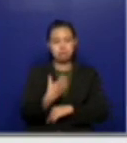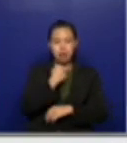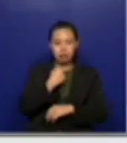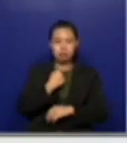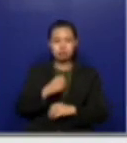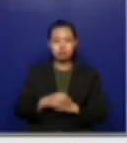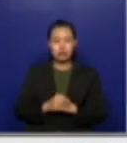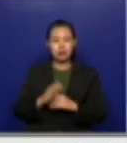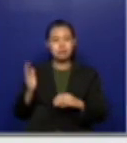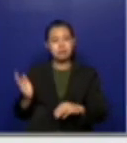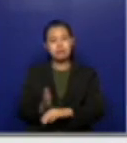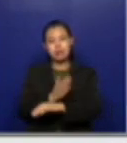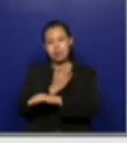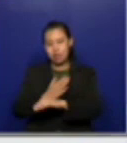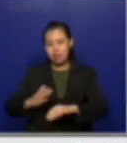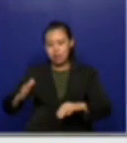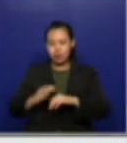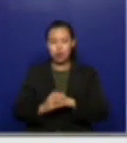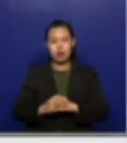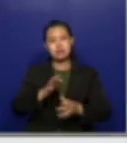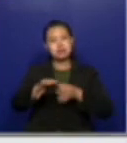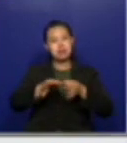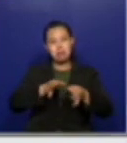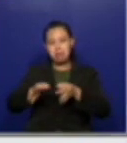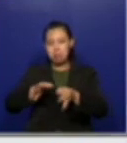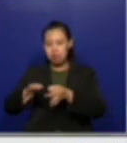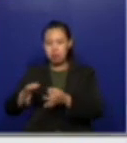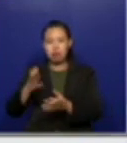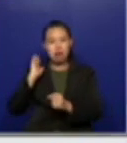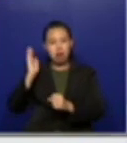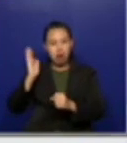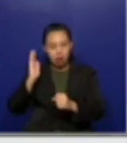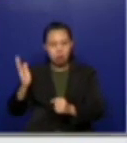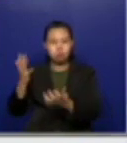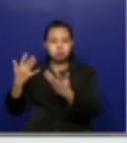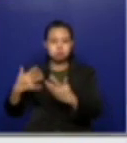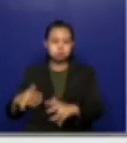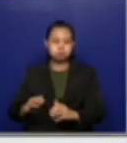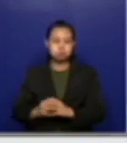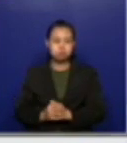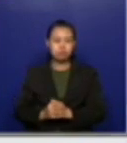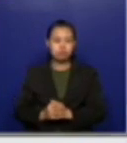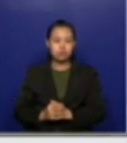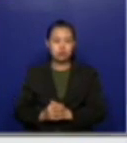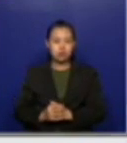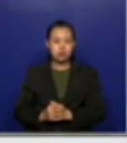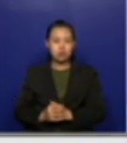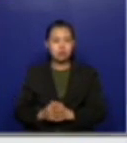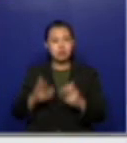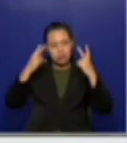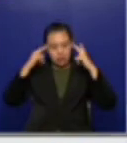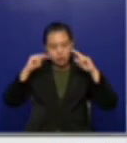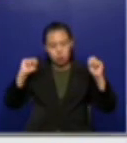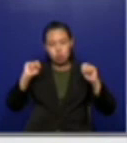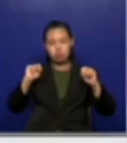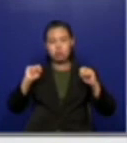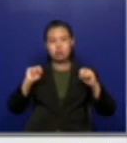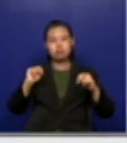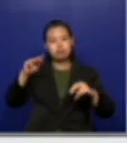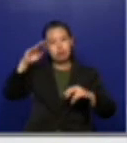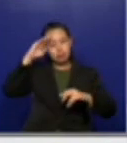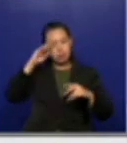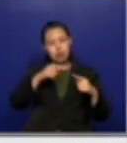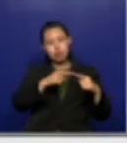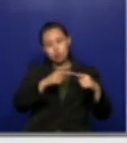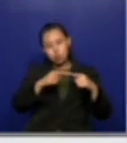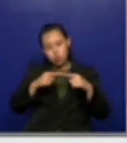เราก็ฟังกันมาเพื่อนสมาชิกก็อภิปรายกันไปหลากหลายมันจึงเกิดการสืบทอดอำนาจและก็การใช้เงินงบประมาณอัน